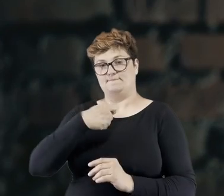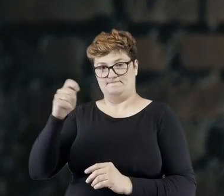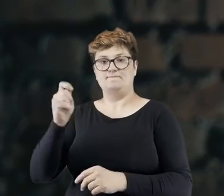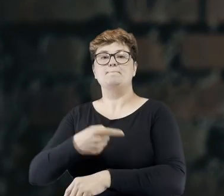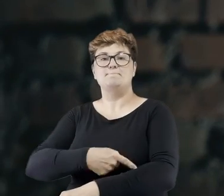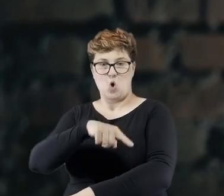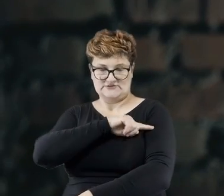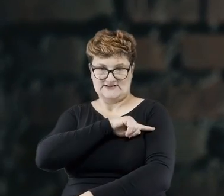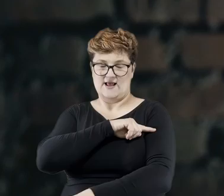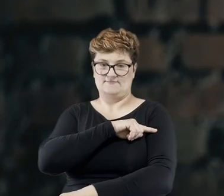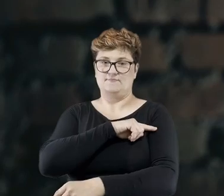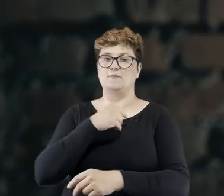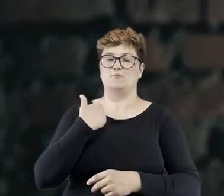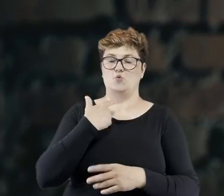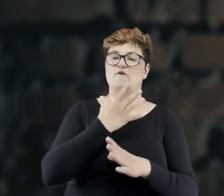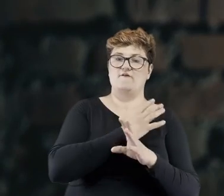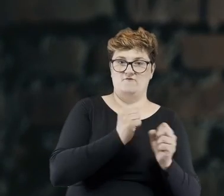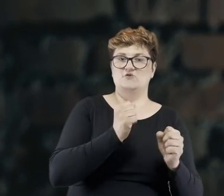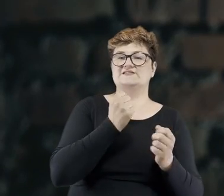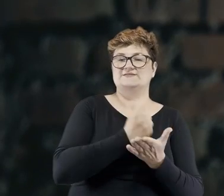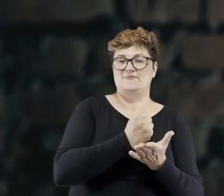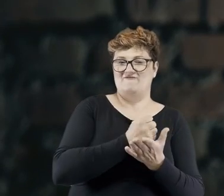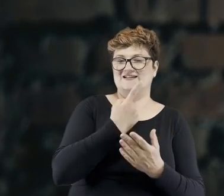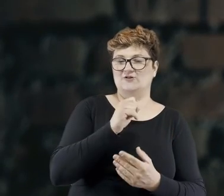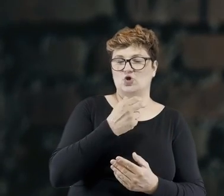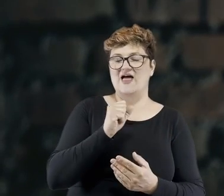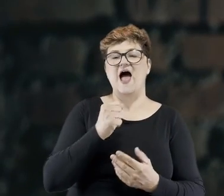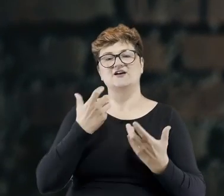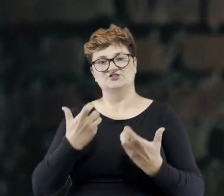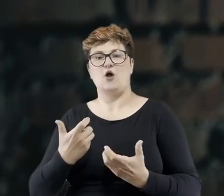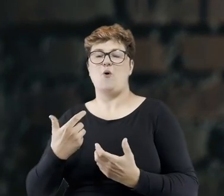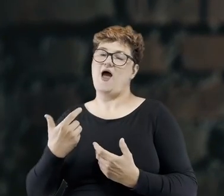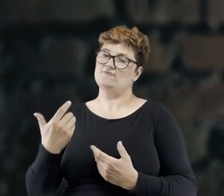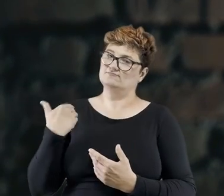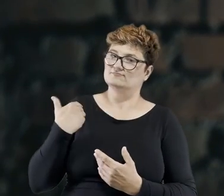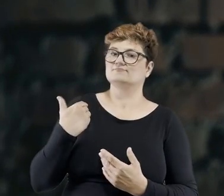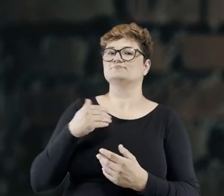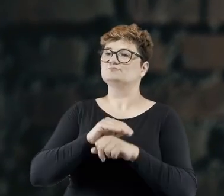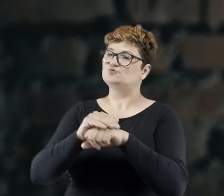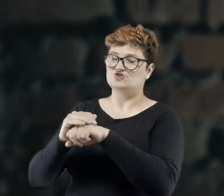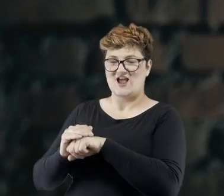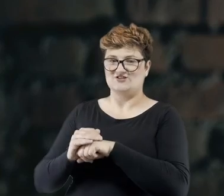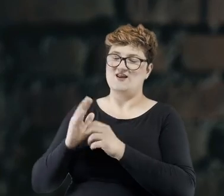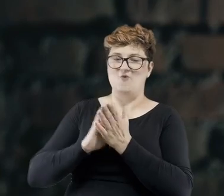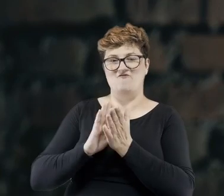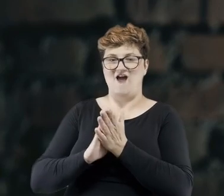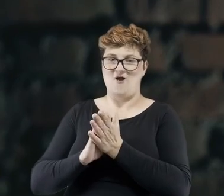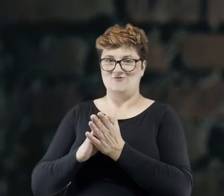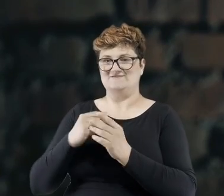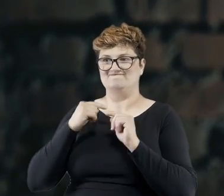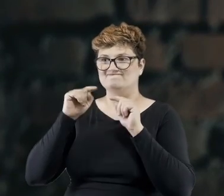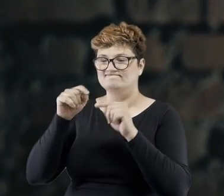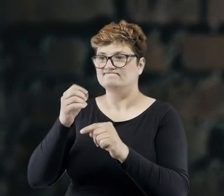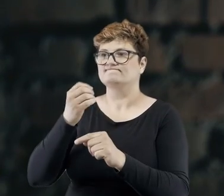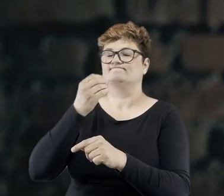raz pojechała do Poznania, kiedy skończyła Sprawę Dantona i chciała usłyszeć pochwały u swoich przyjaciół, czego się nie doczekała i